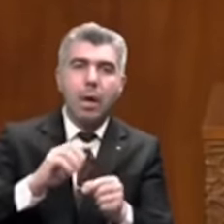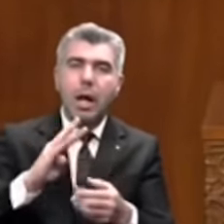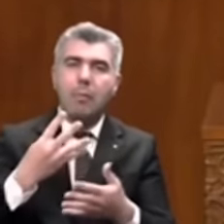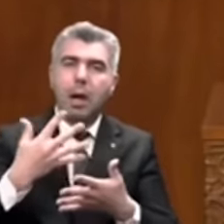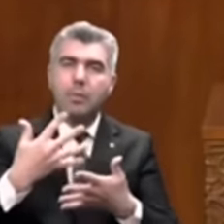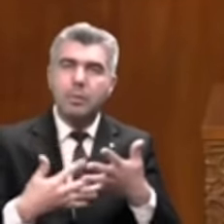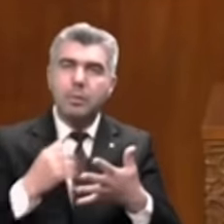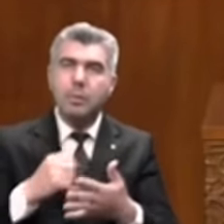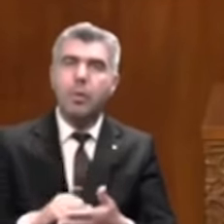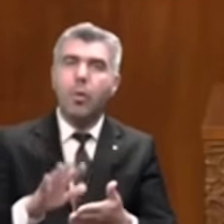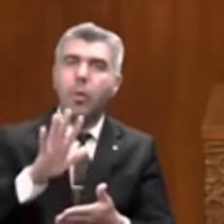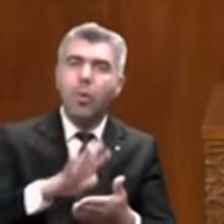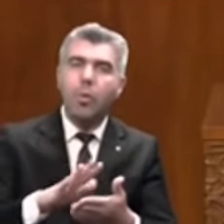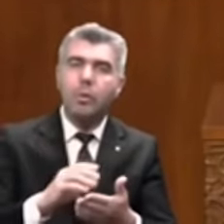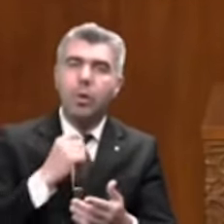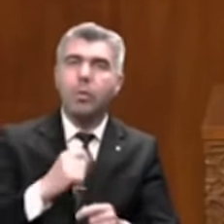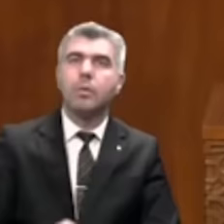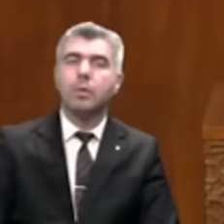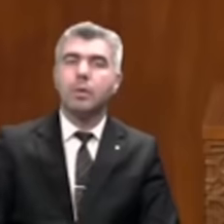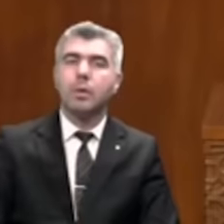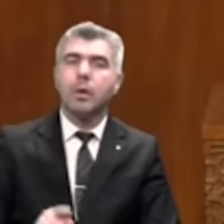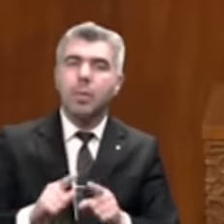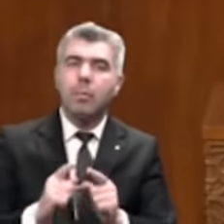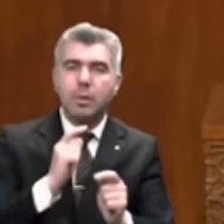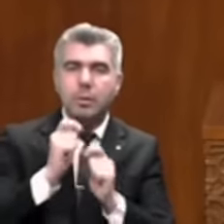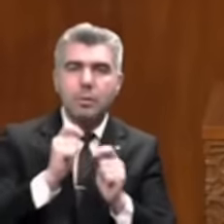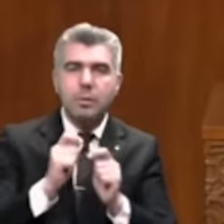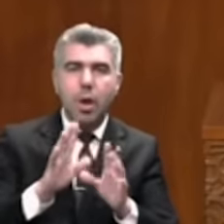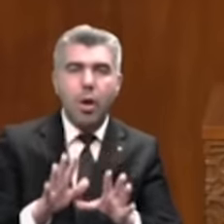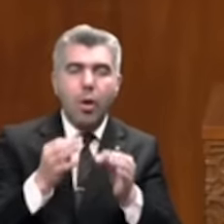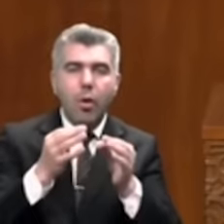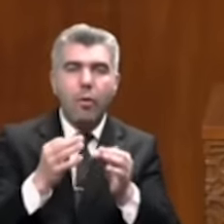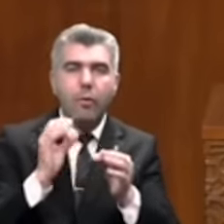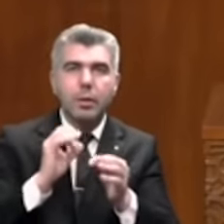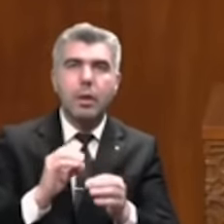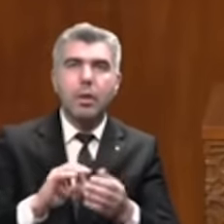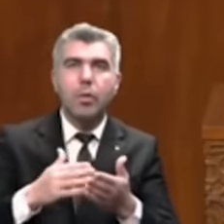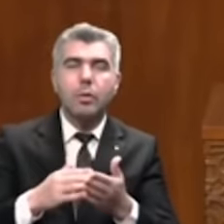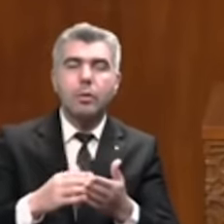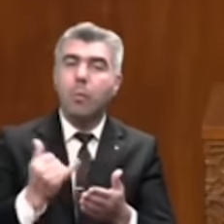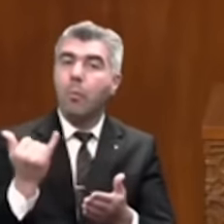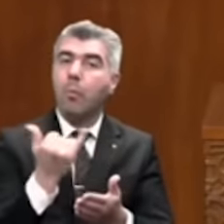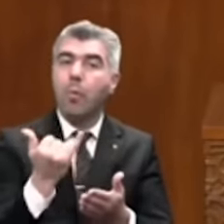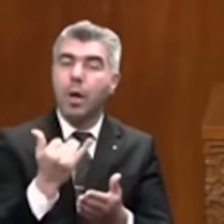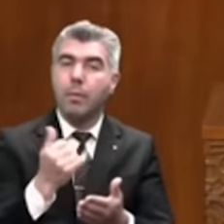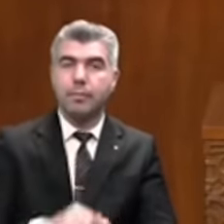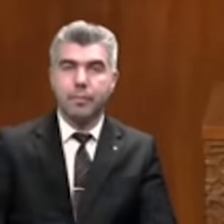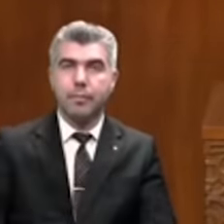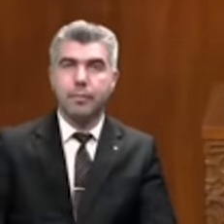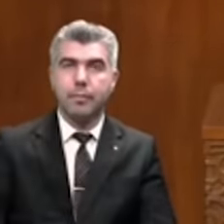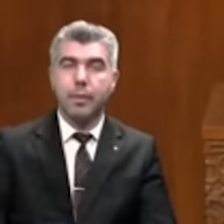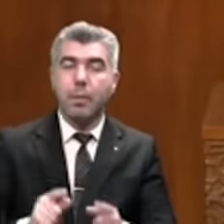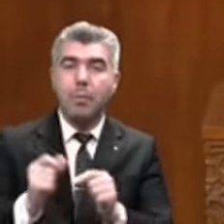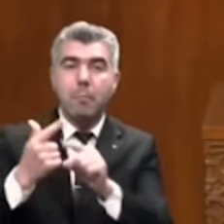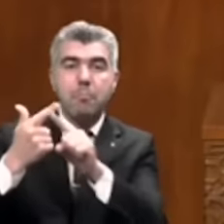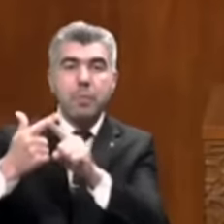اللي كيقول الانتهام، وهذا كنحاولوا باش نشوفوا شي حل الوسط اللي هو موضوعي، اللي ما يمكنش يكلف